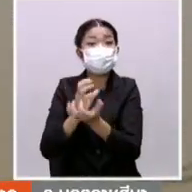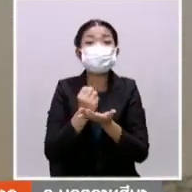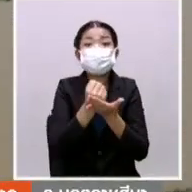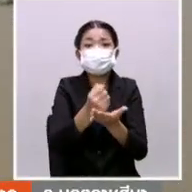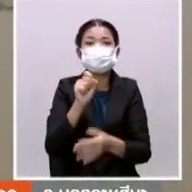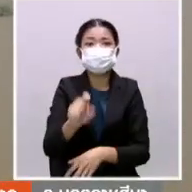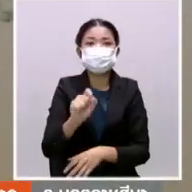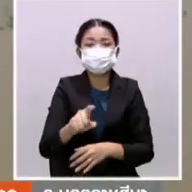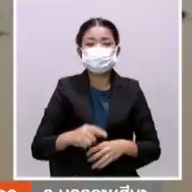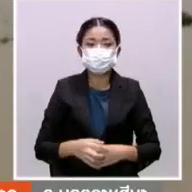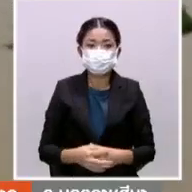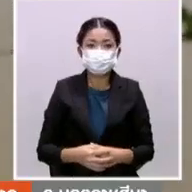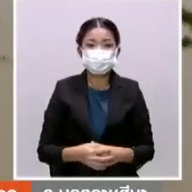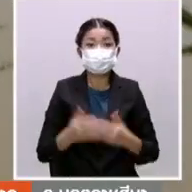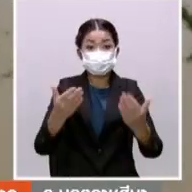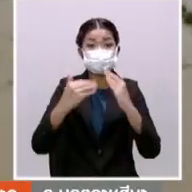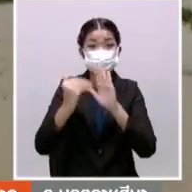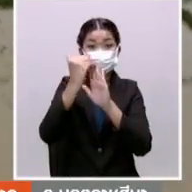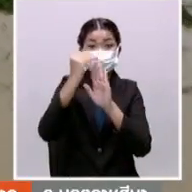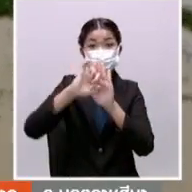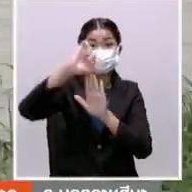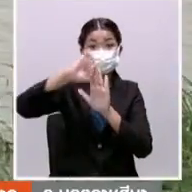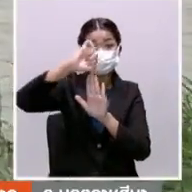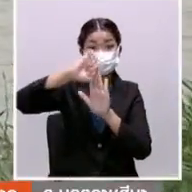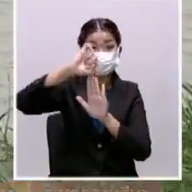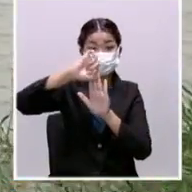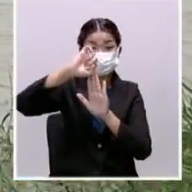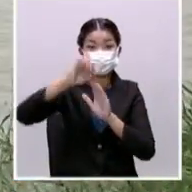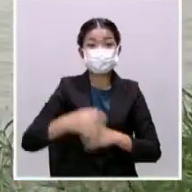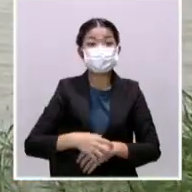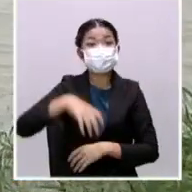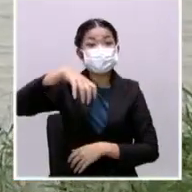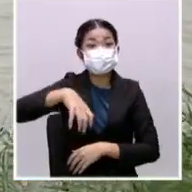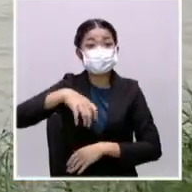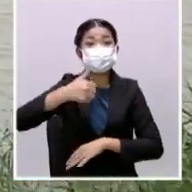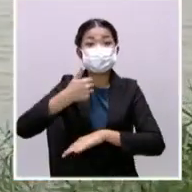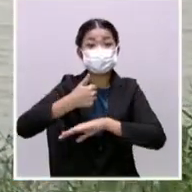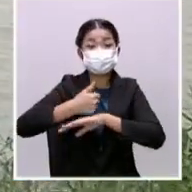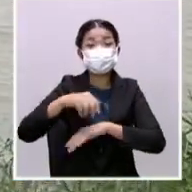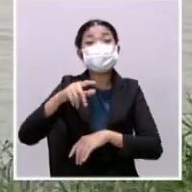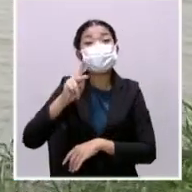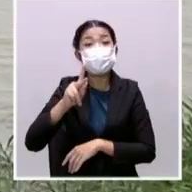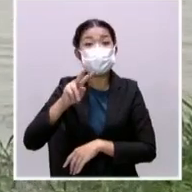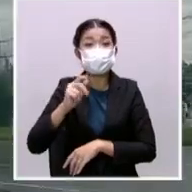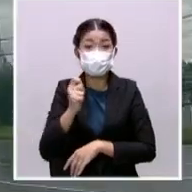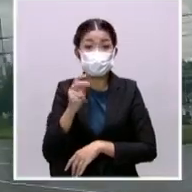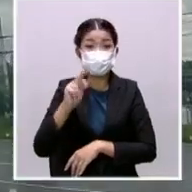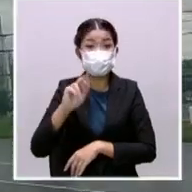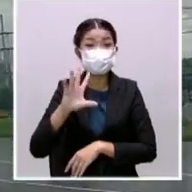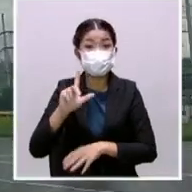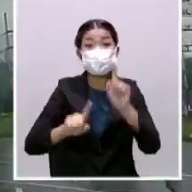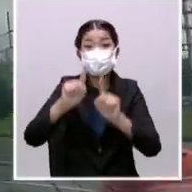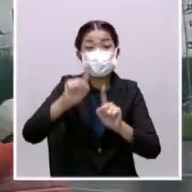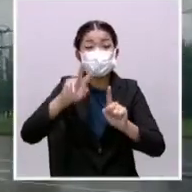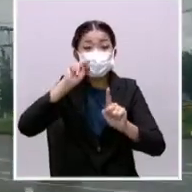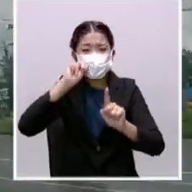ยค่ะขึ้นเหนือไปที่จังหวัดเชียงใหม่นะคะทางกองอำนวยการน้ำแห่งชาติหรือกอนชประเมินสถาน